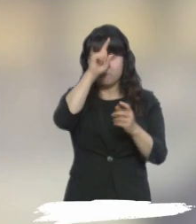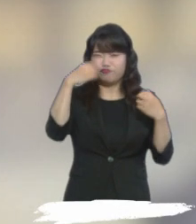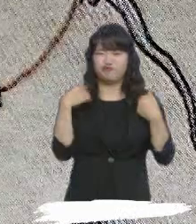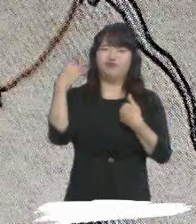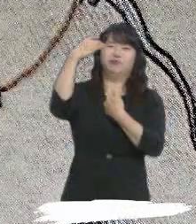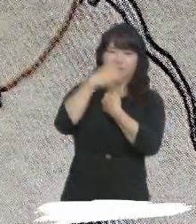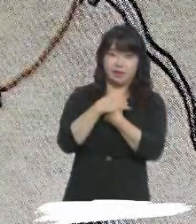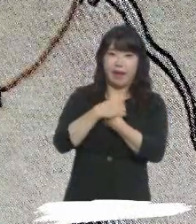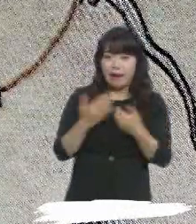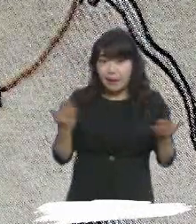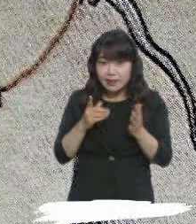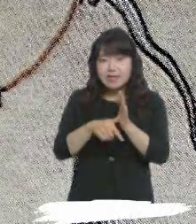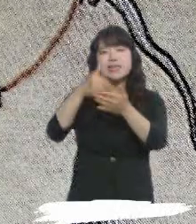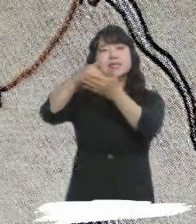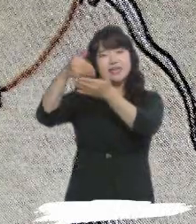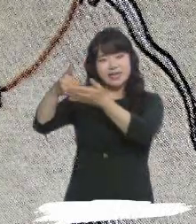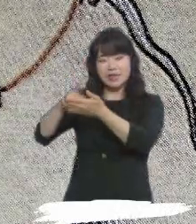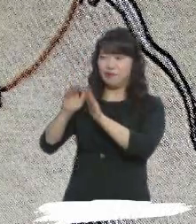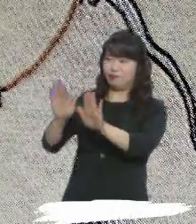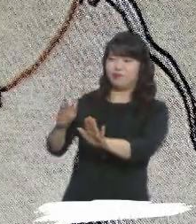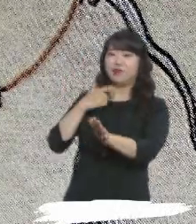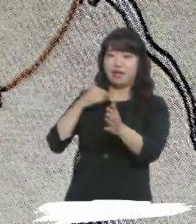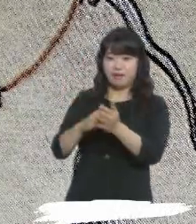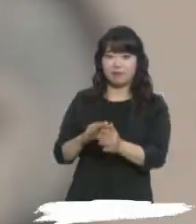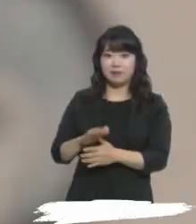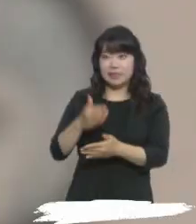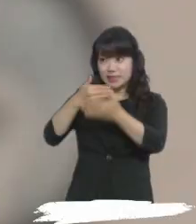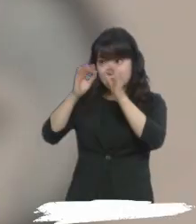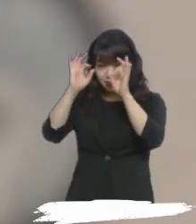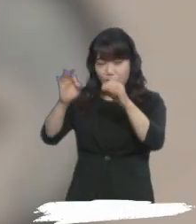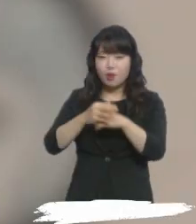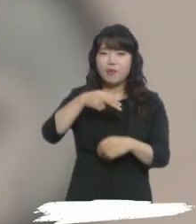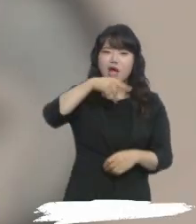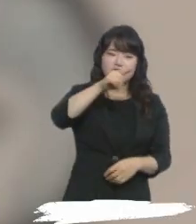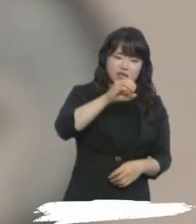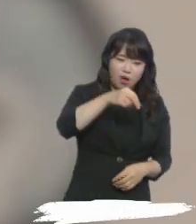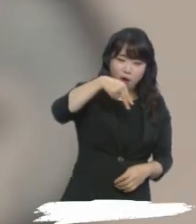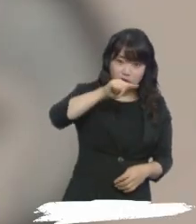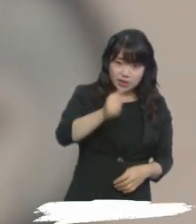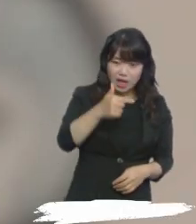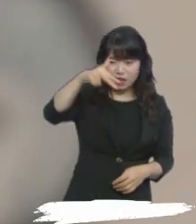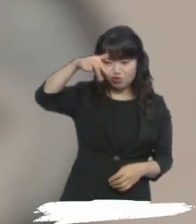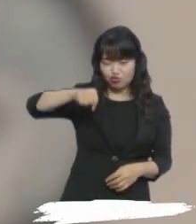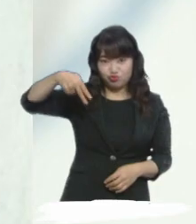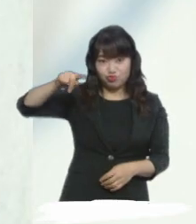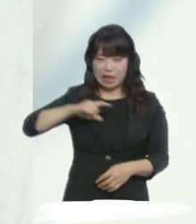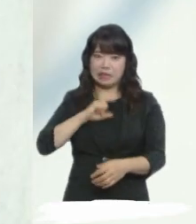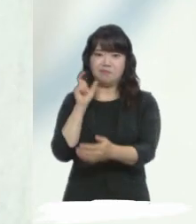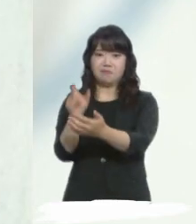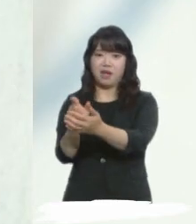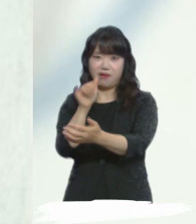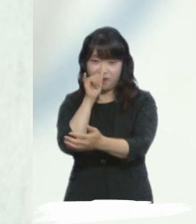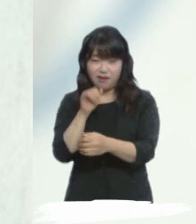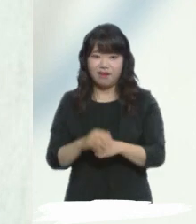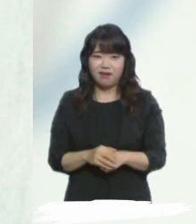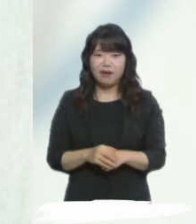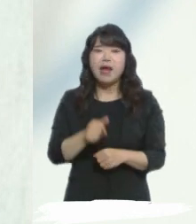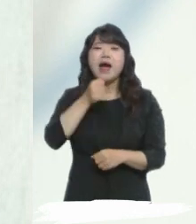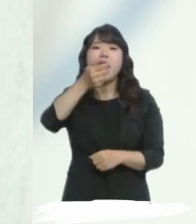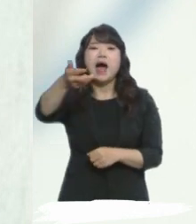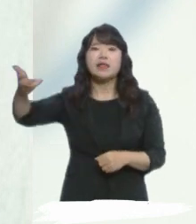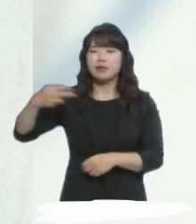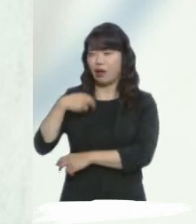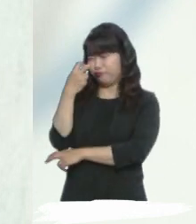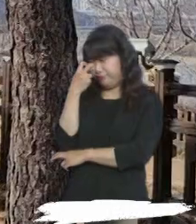있습니다. 궁산은 옛 지도에 성산, 주산 등으로 표시되어 있습니다. 한강을